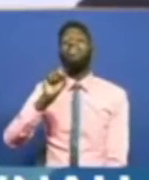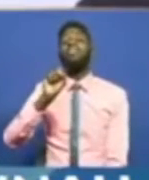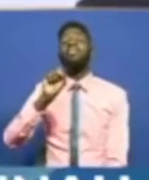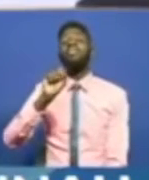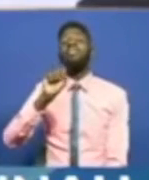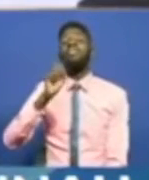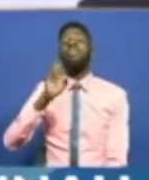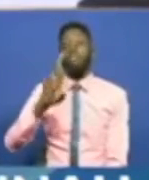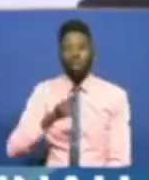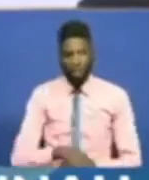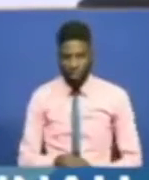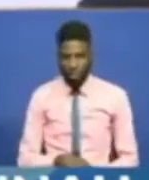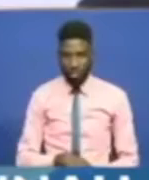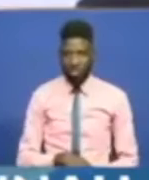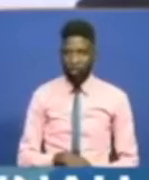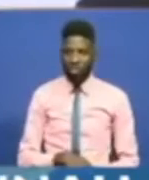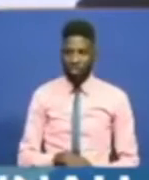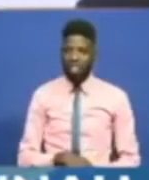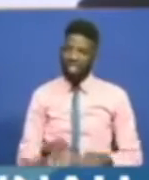You are truly huyu.